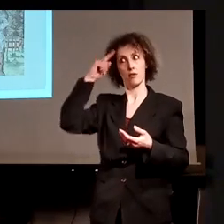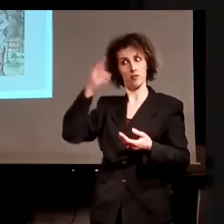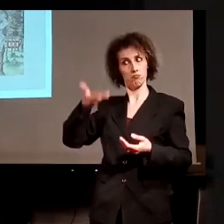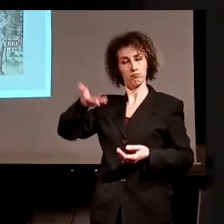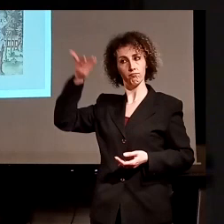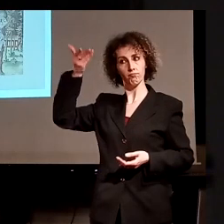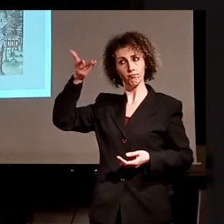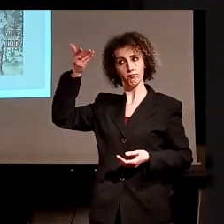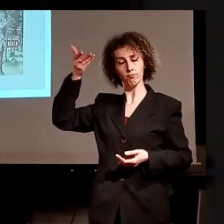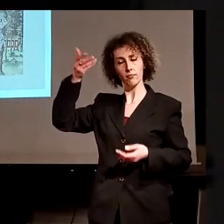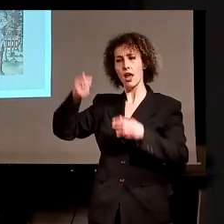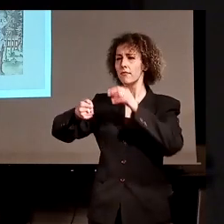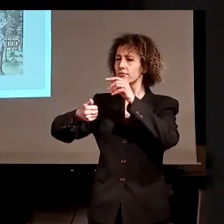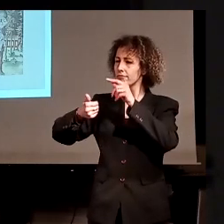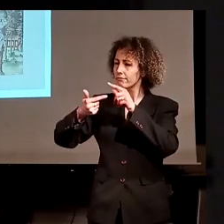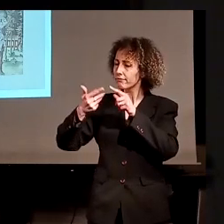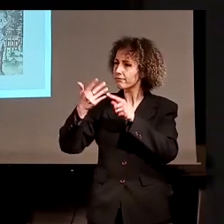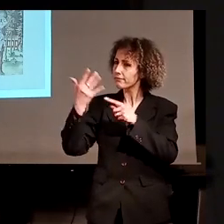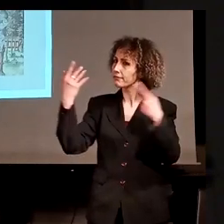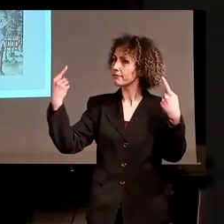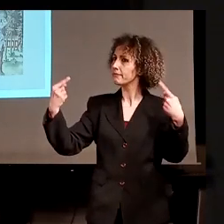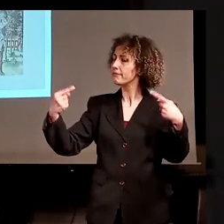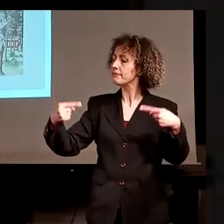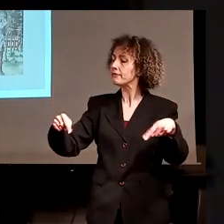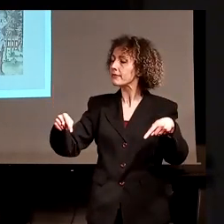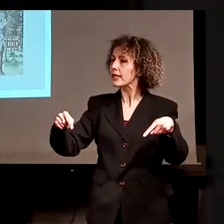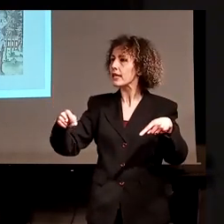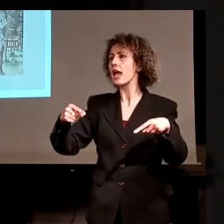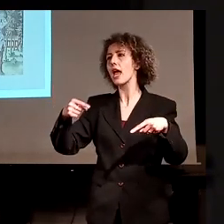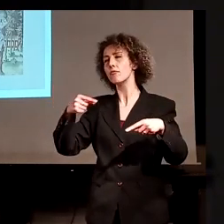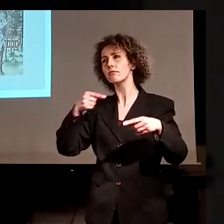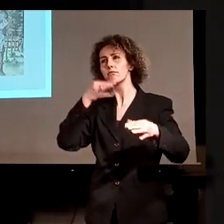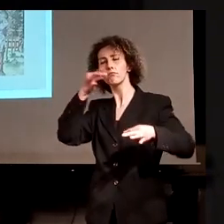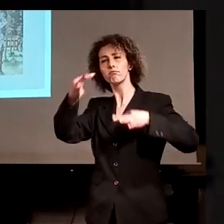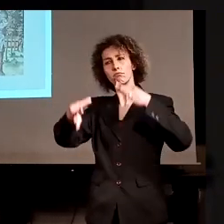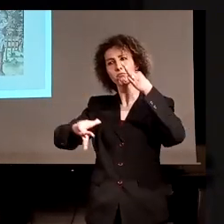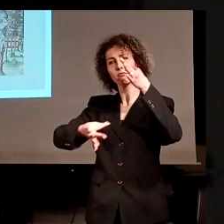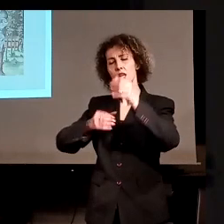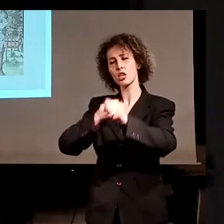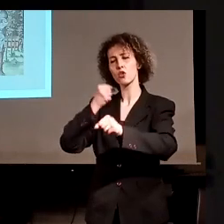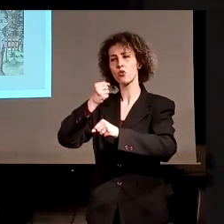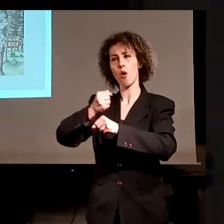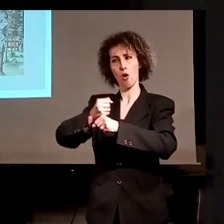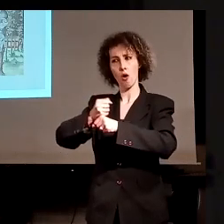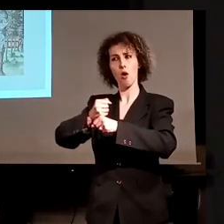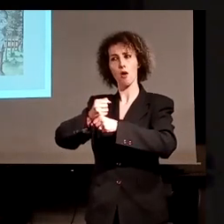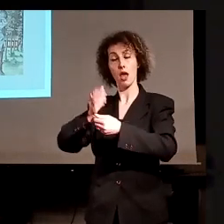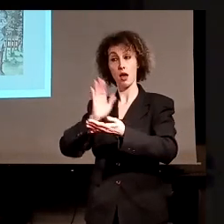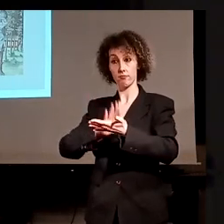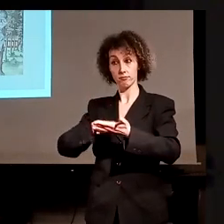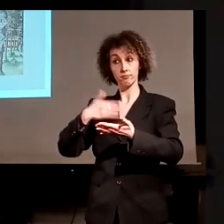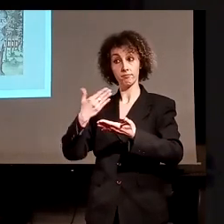quelle numerazione è un mero elogio retorico della storia mena